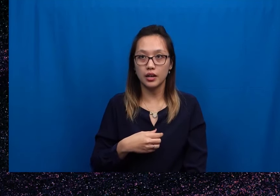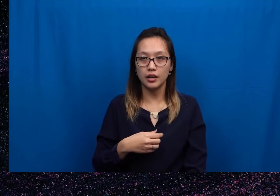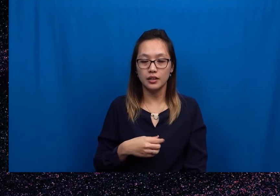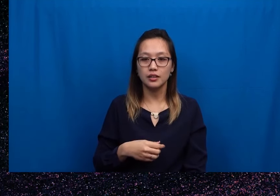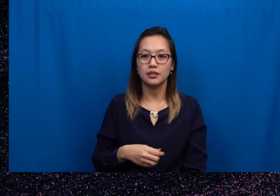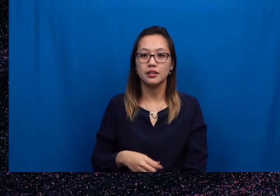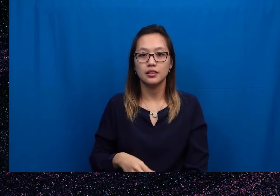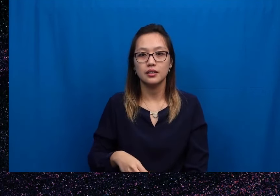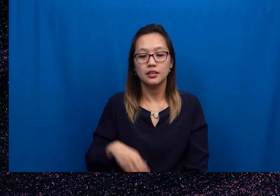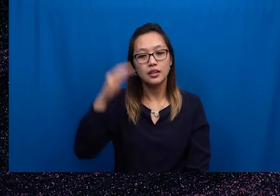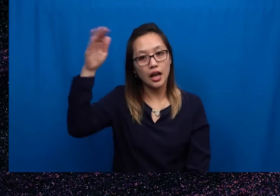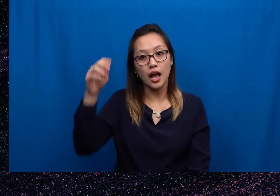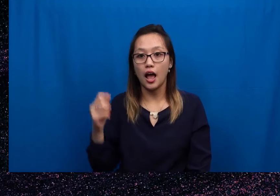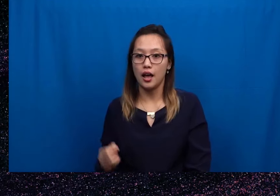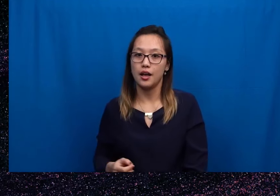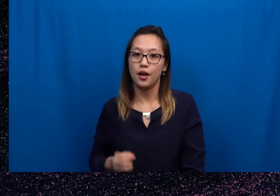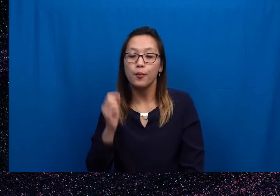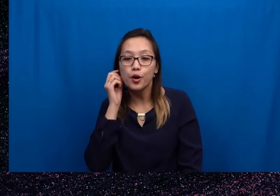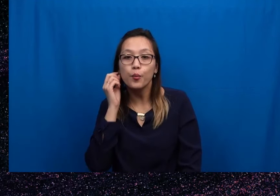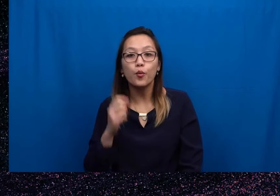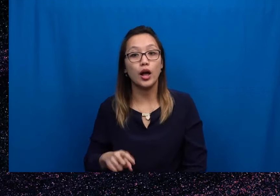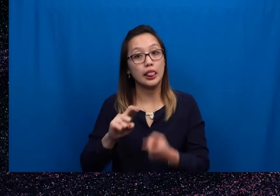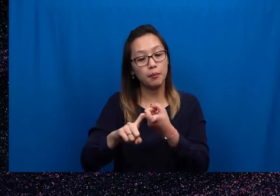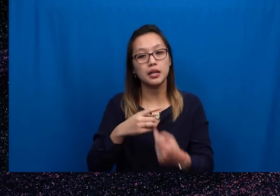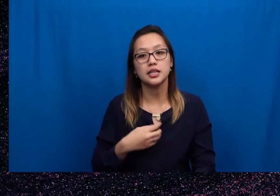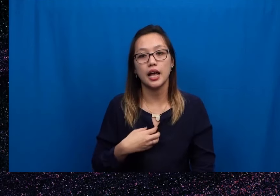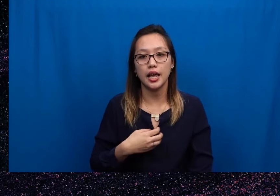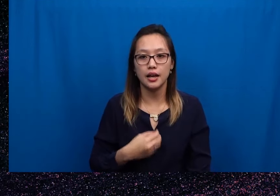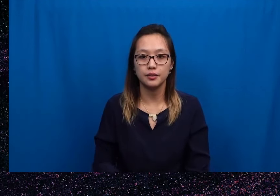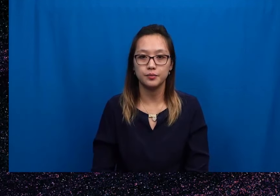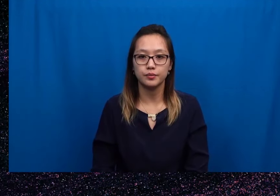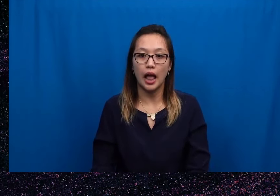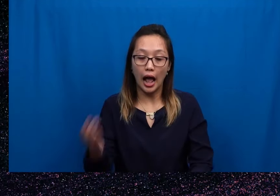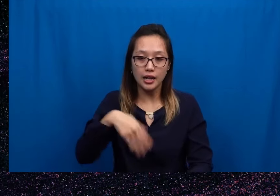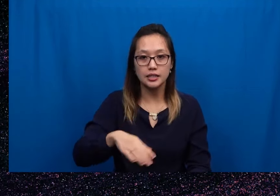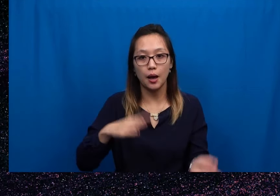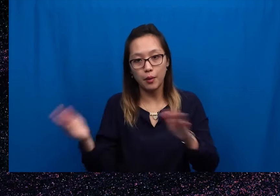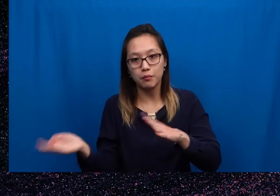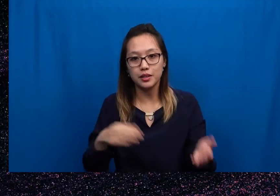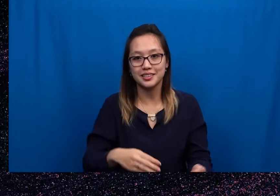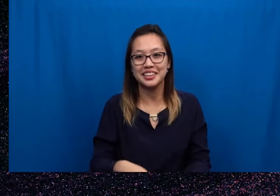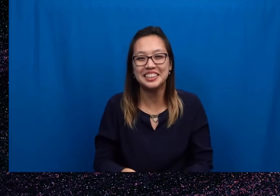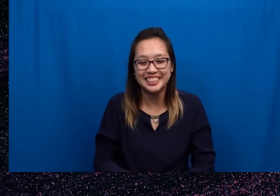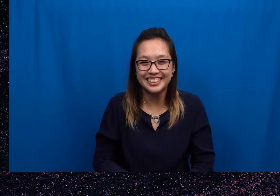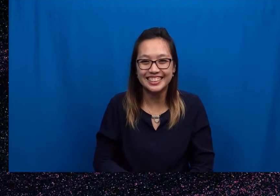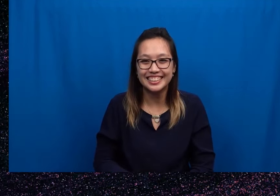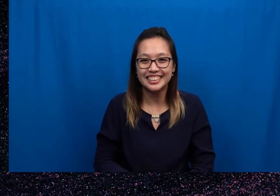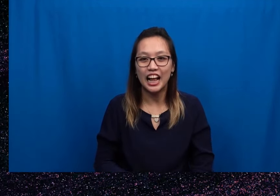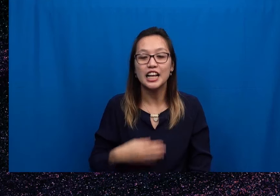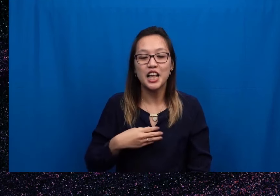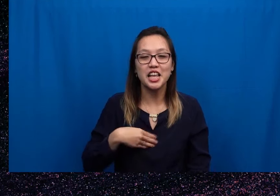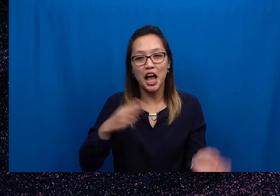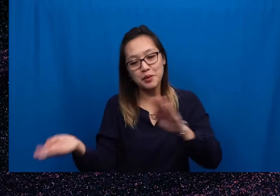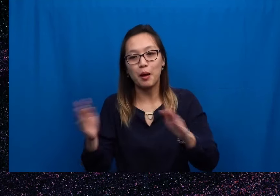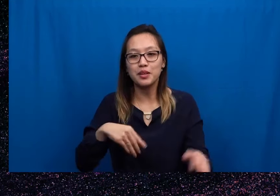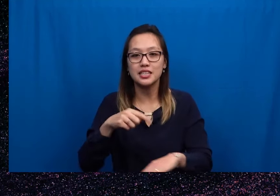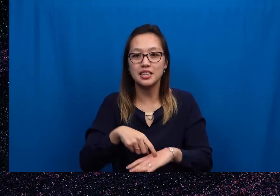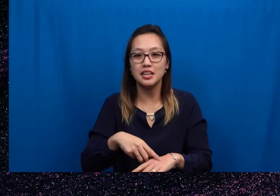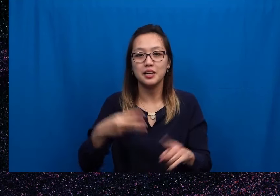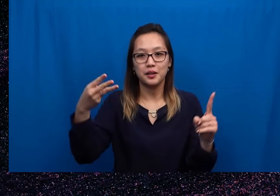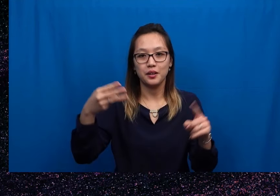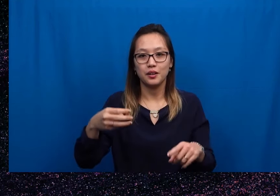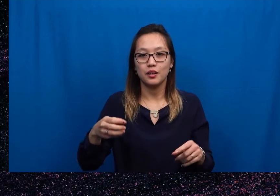dibaptis. Pulang dari baptisan, seger saudara, karena dibaptisnya di batu. Ya, airnya air dingin juga, seger. Tapi